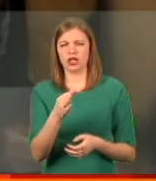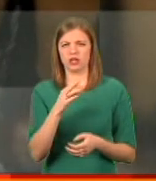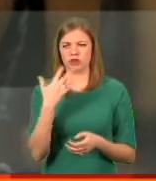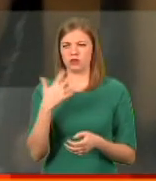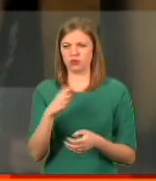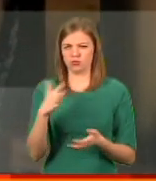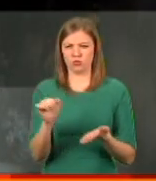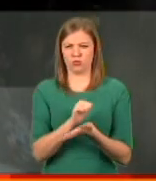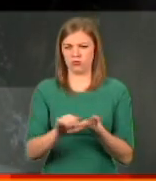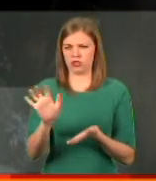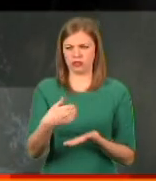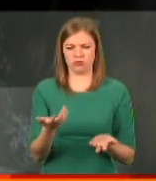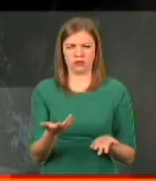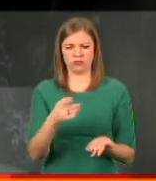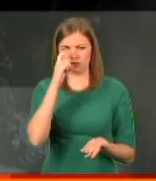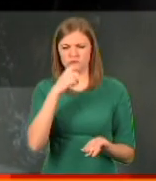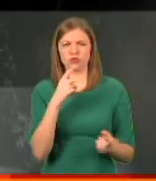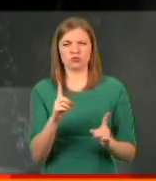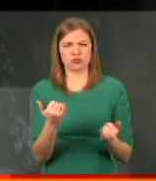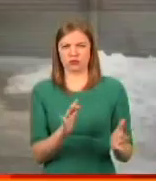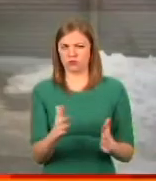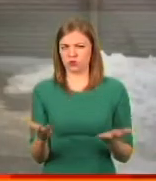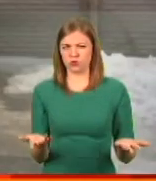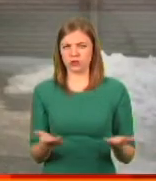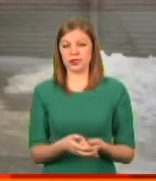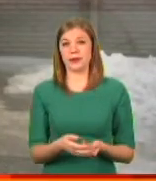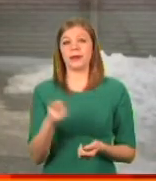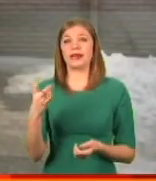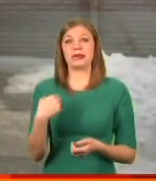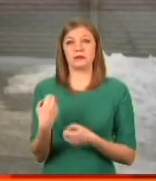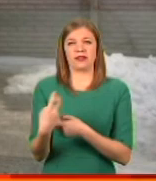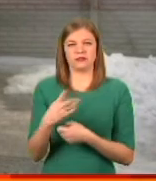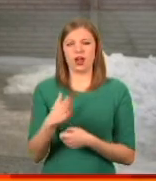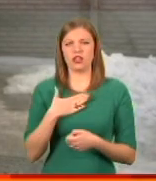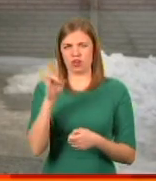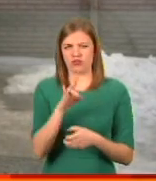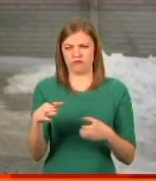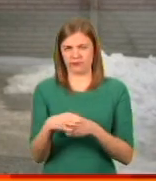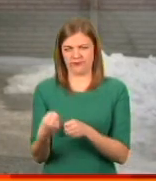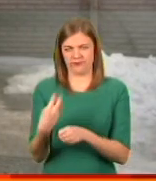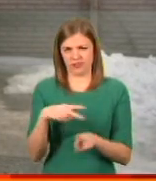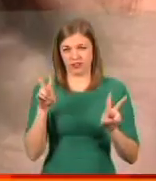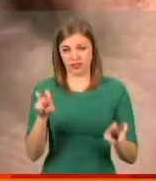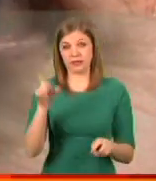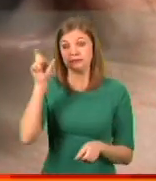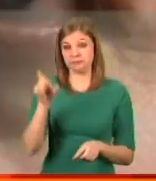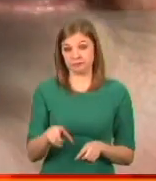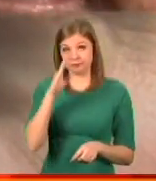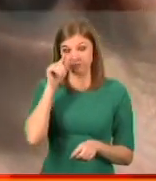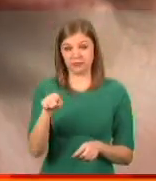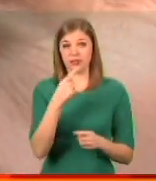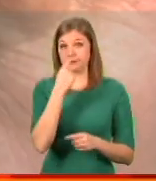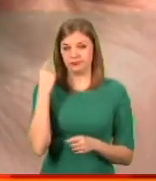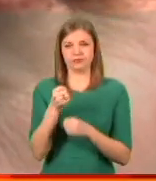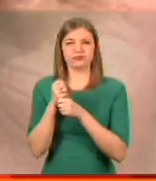вже документи не забрали. Просто непонятно, що ще происходит. Та не мене вигнали, а наш приход вигнали з храму. Це панотець Ігор, якого